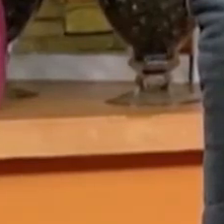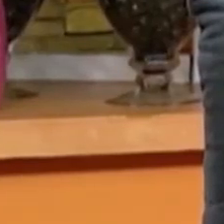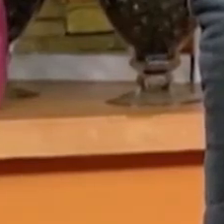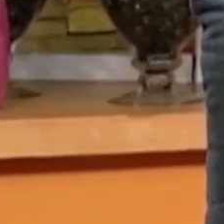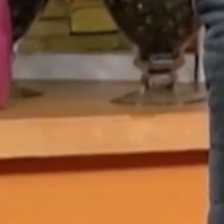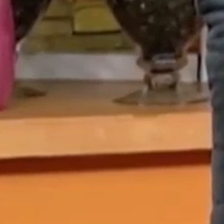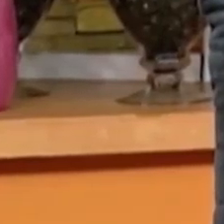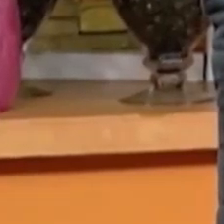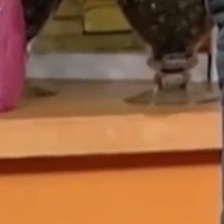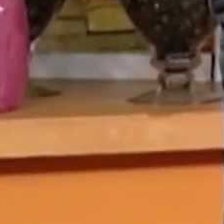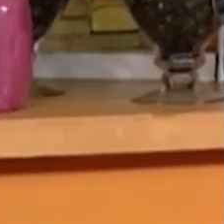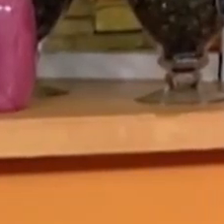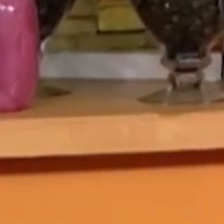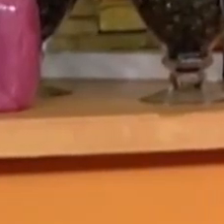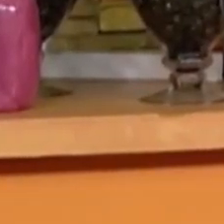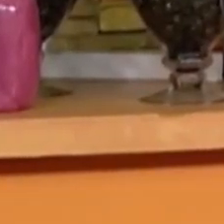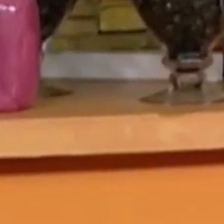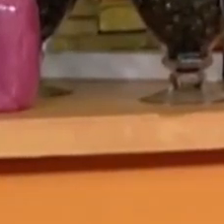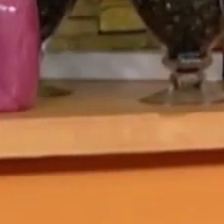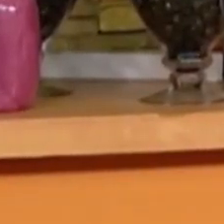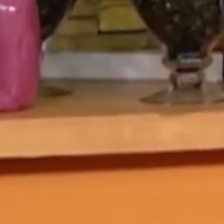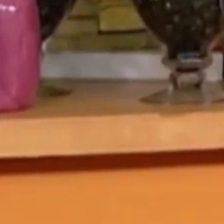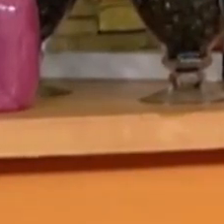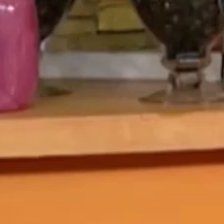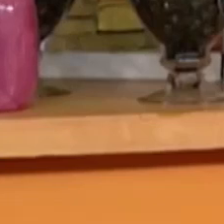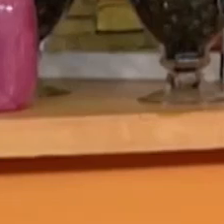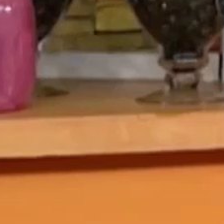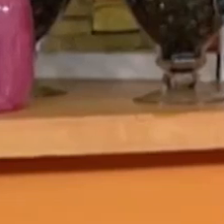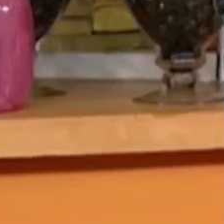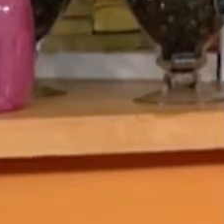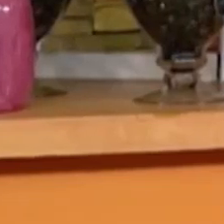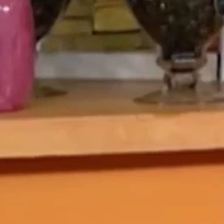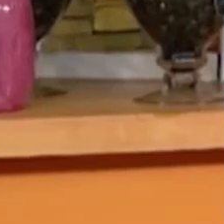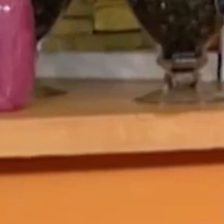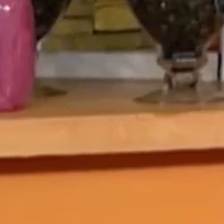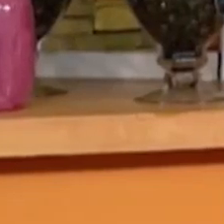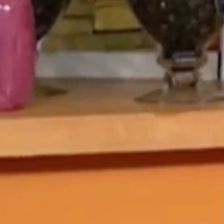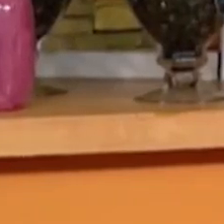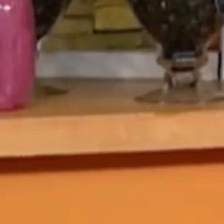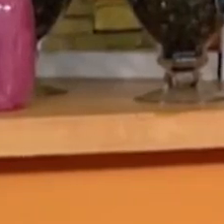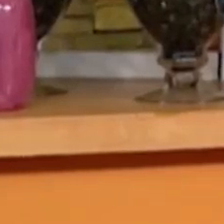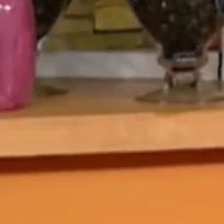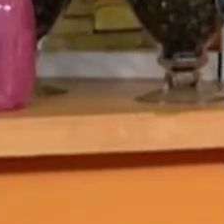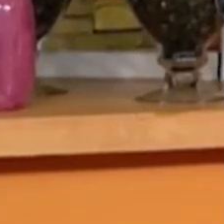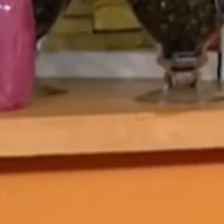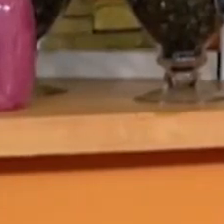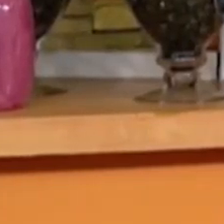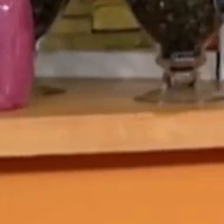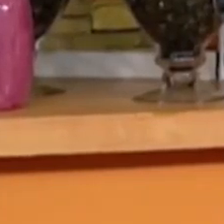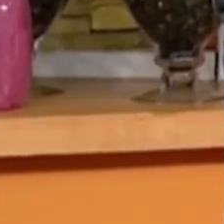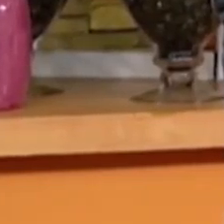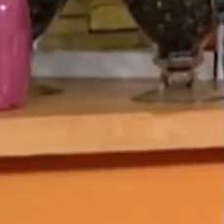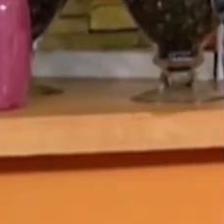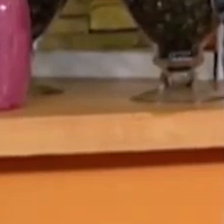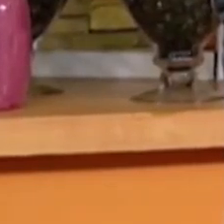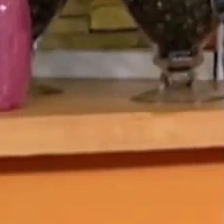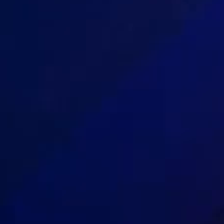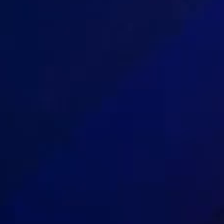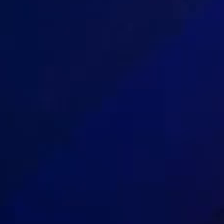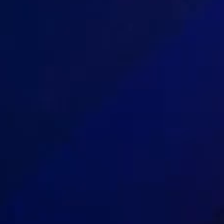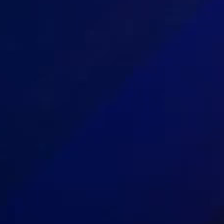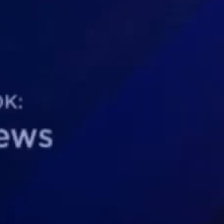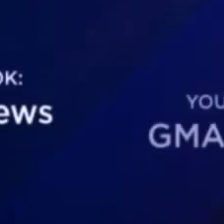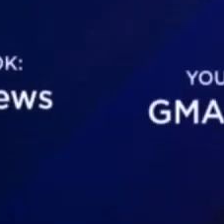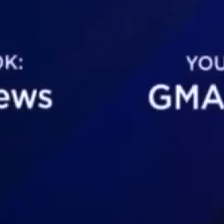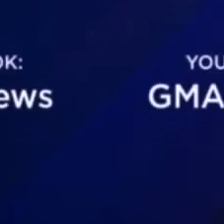sa mga kapuso abroad, maaari kaming masubaybayan sa GMA Pinoy TV at www.gmanews.tv.